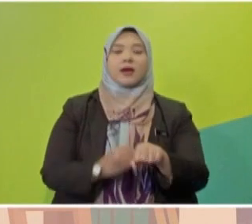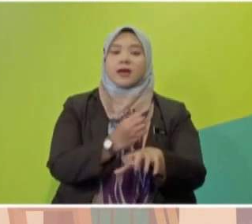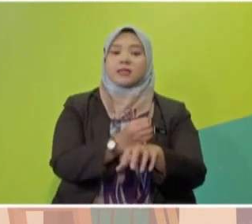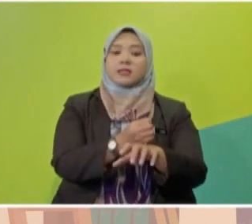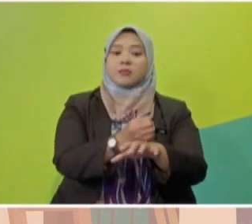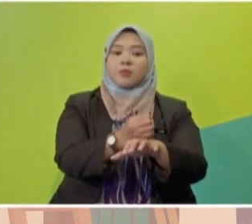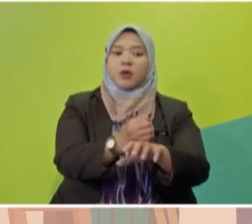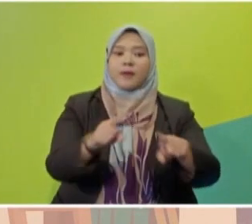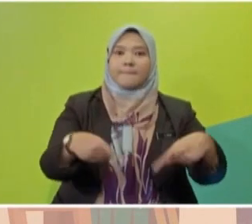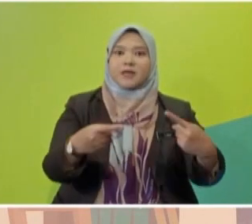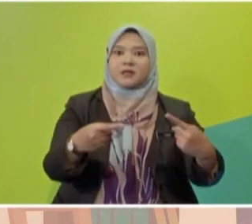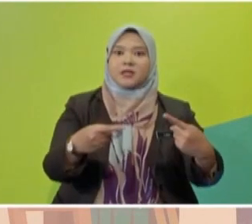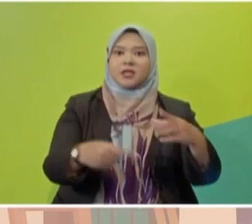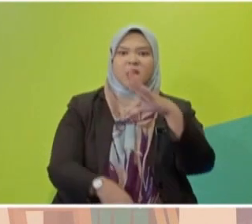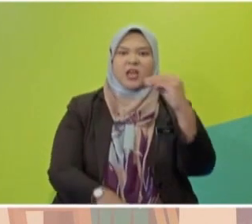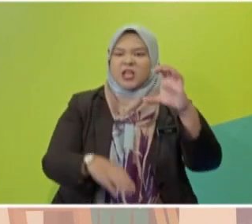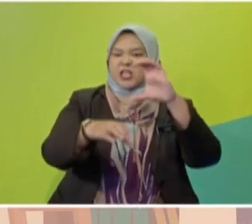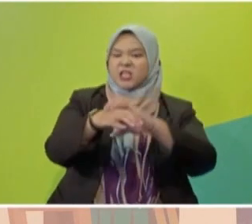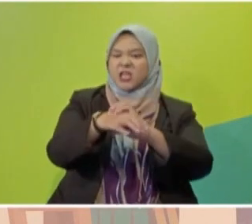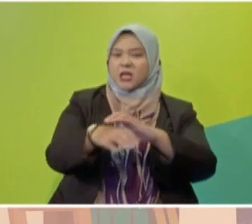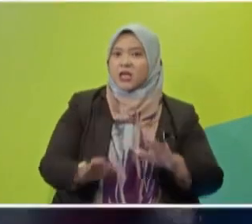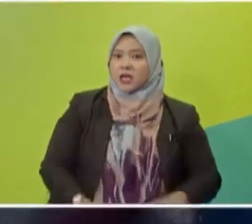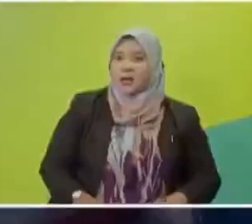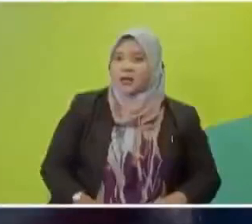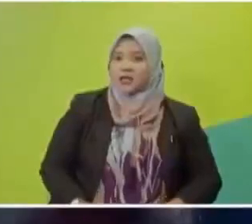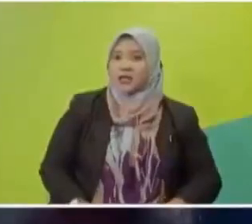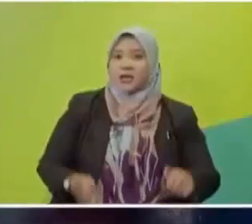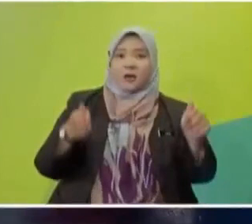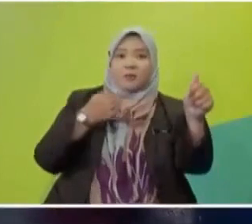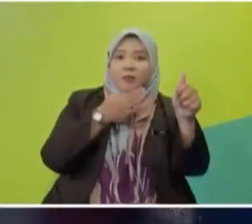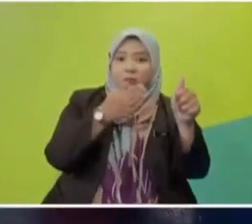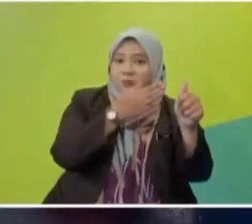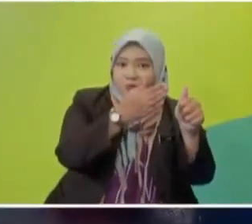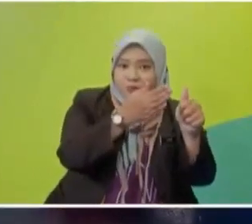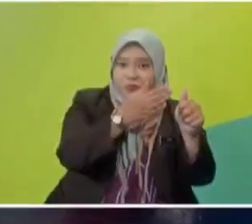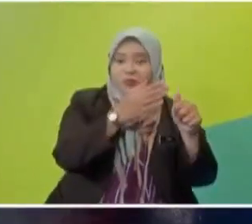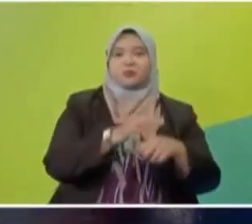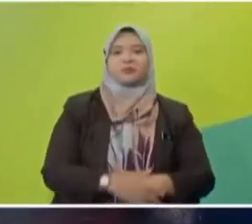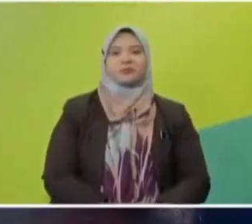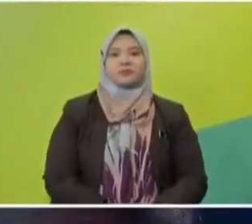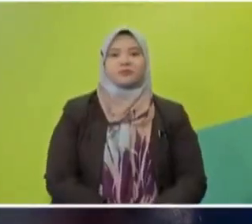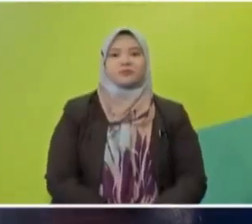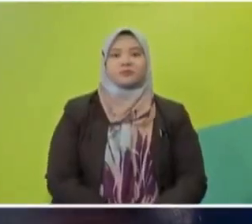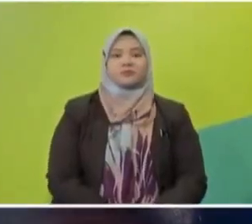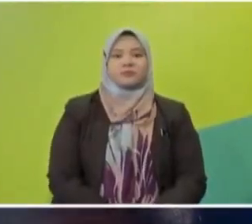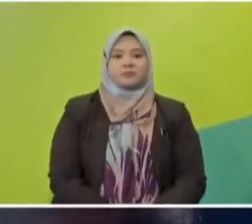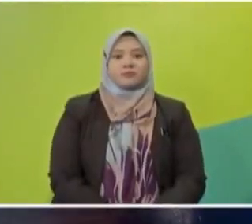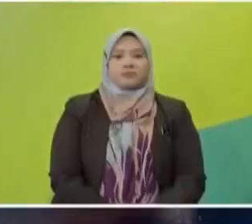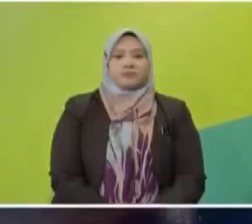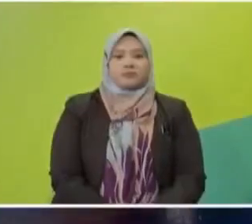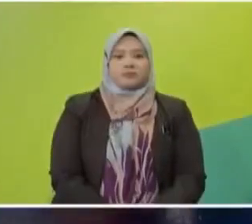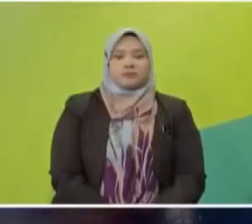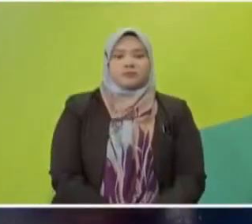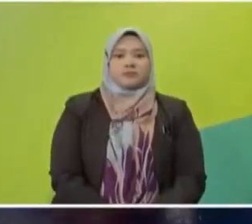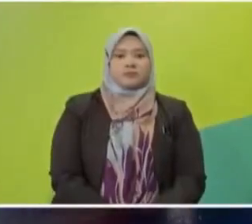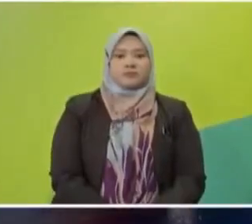lalu menggigit kaki pemburu itu. Ha. Ya, tahniah untuk Rizky. Tahniah. Rizky juga dapat membaca dengan bagus. Ha.